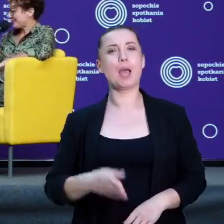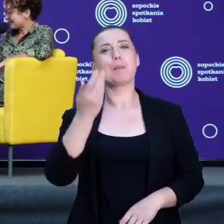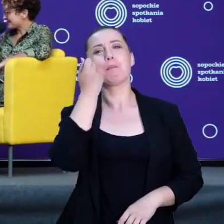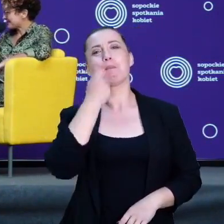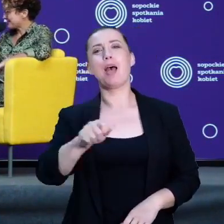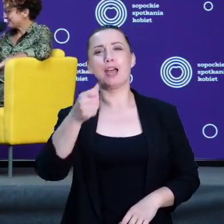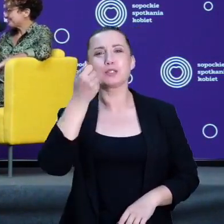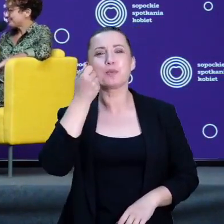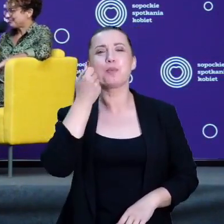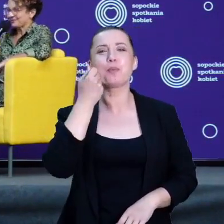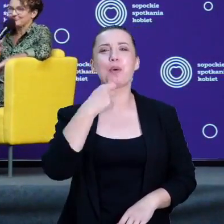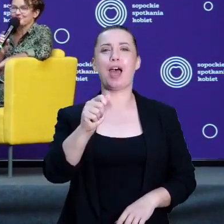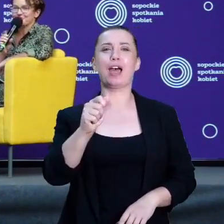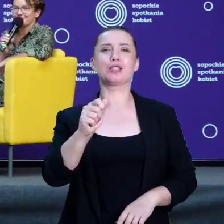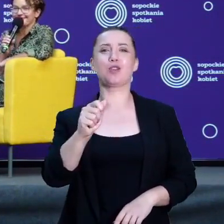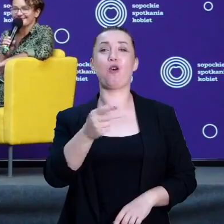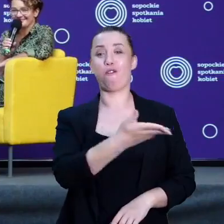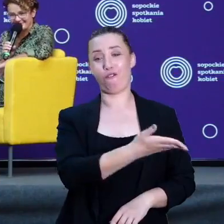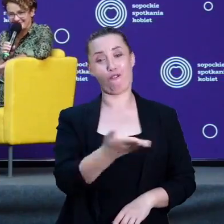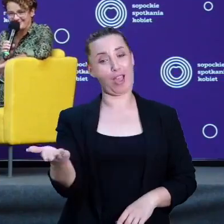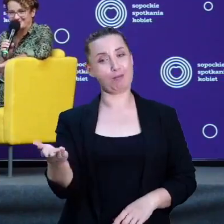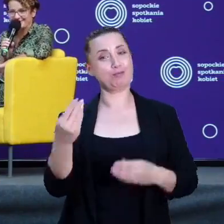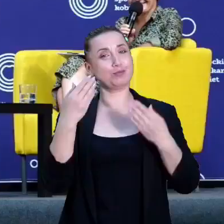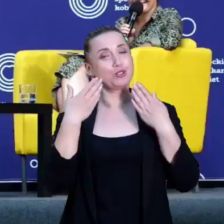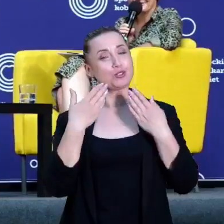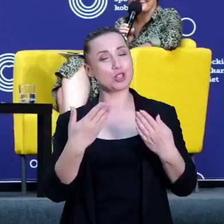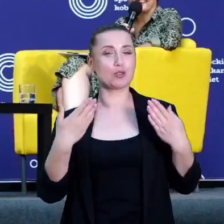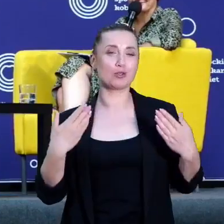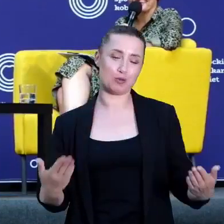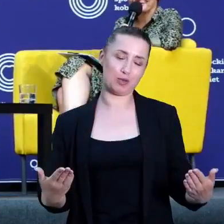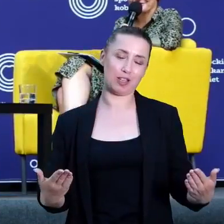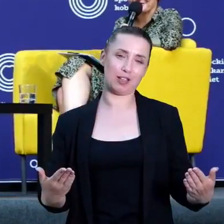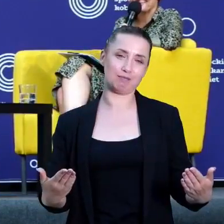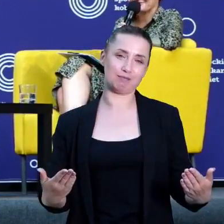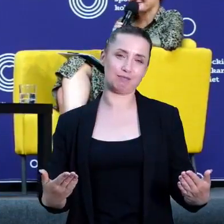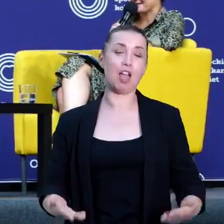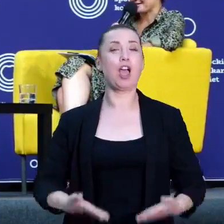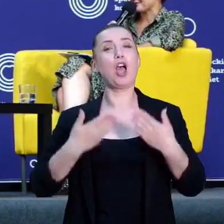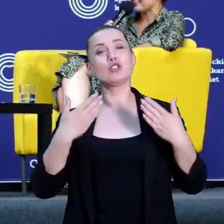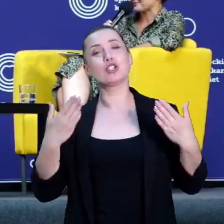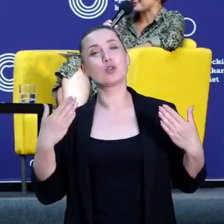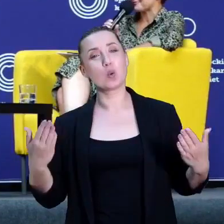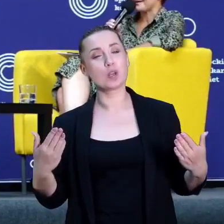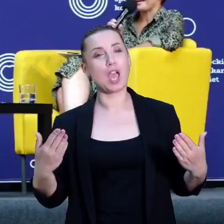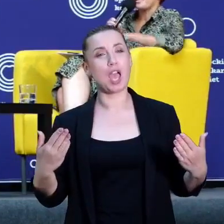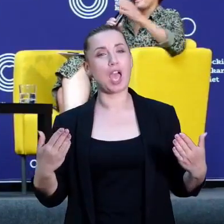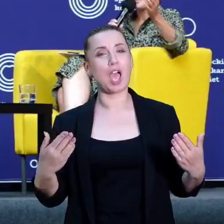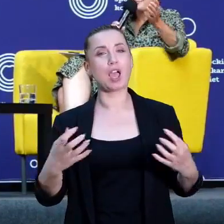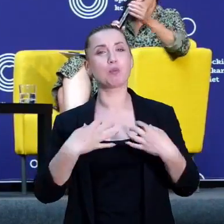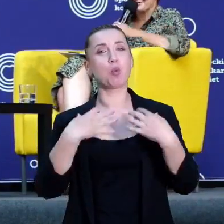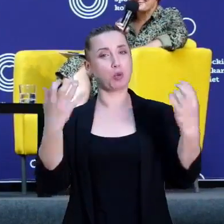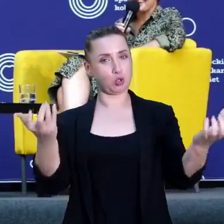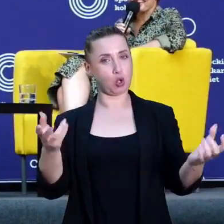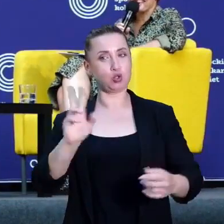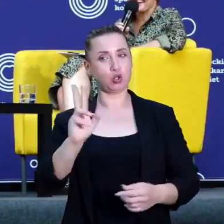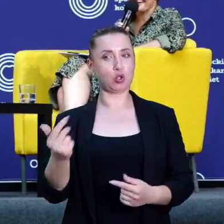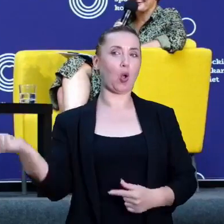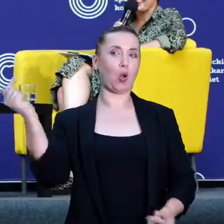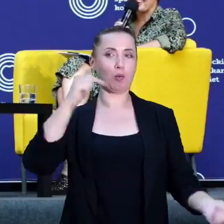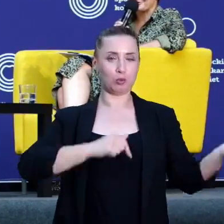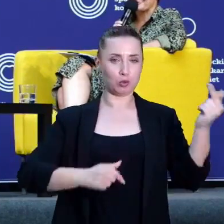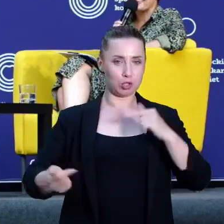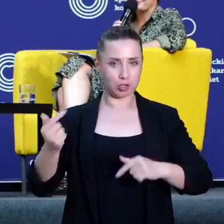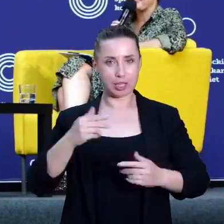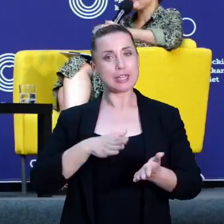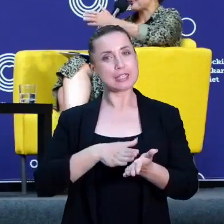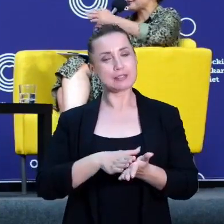Bardzo, bardzo panią dziękuję. Dziękuję wszystkim za udział. Zapraszam jeszcze